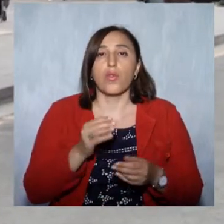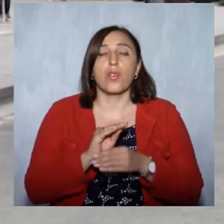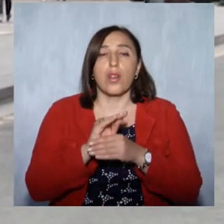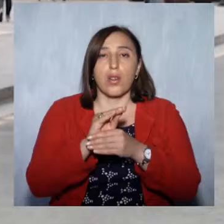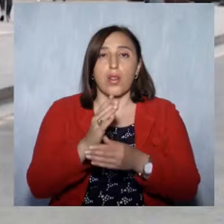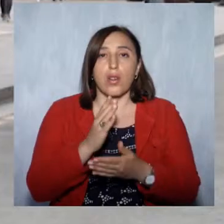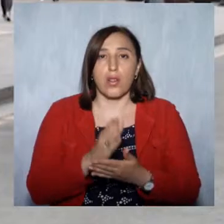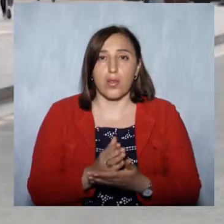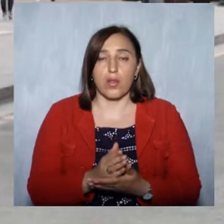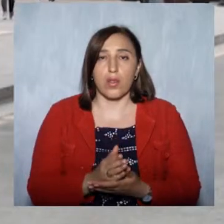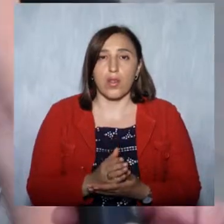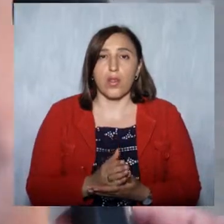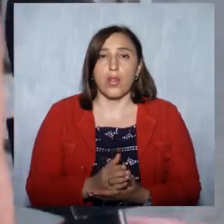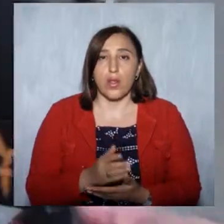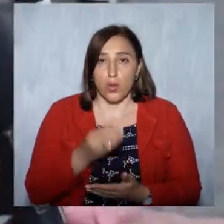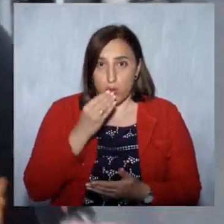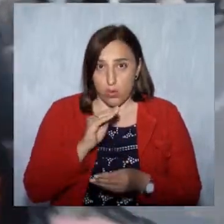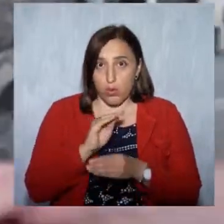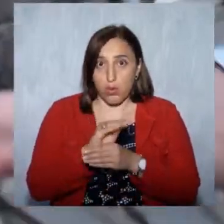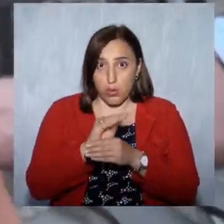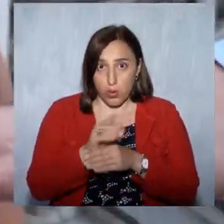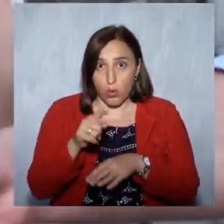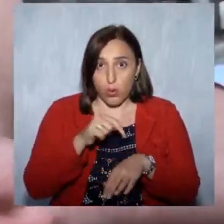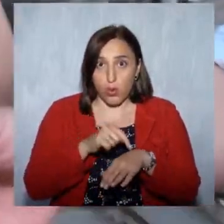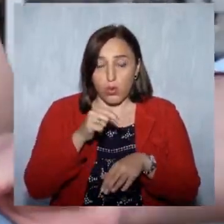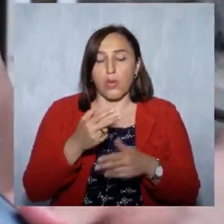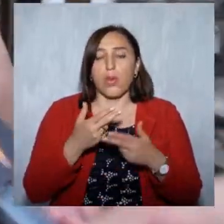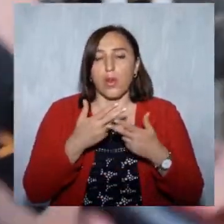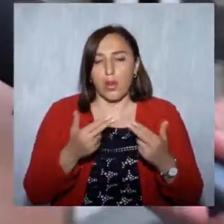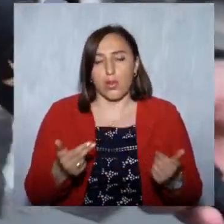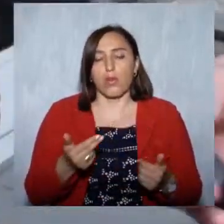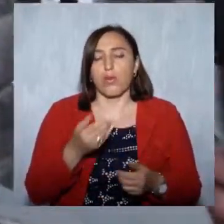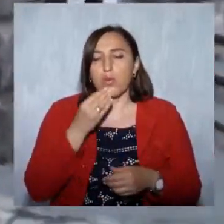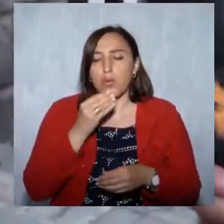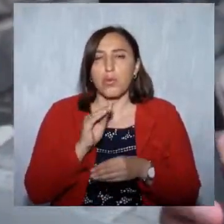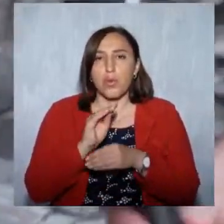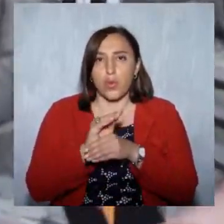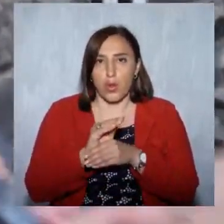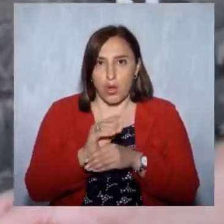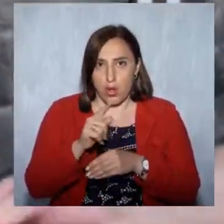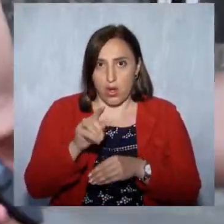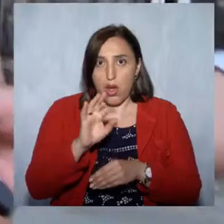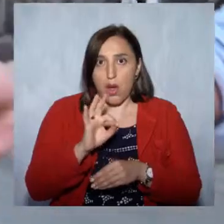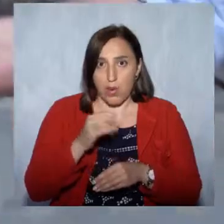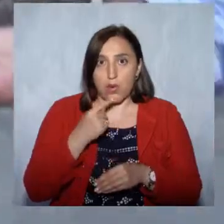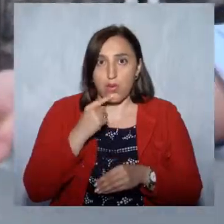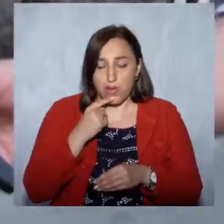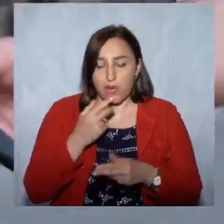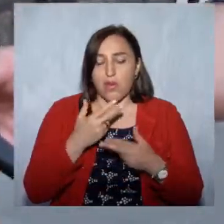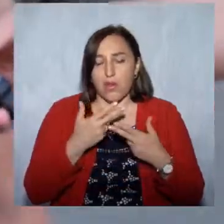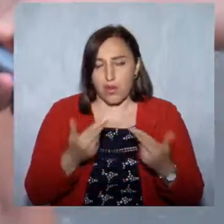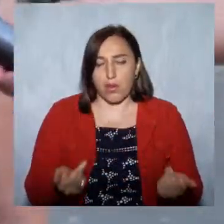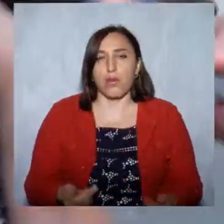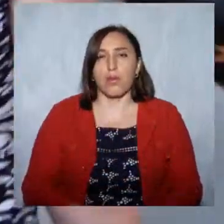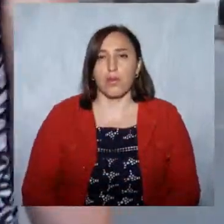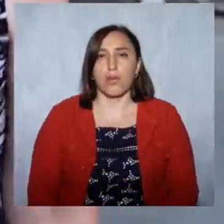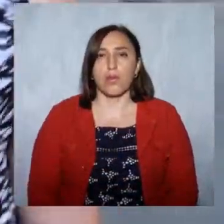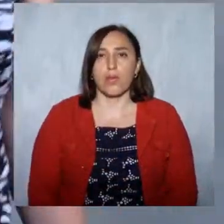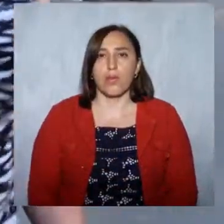թանկացումից։ Ձեզ համար նկատելի է սննդամթերքի գների թանկացումը։ Բավականին շատ։ Շատ է ազդում ձեր վիճակը։ Այո,